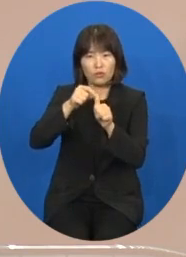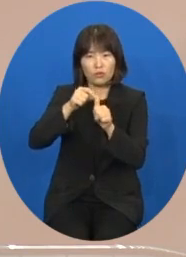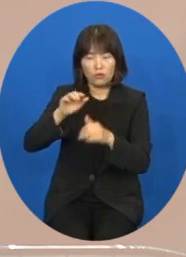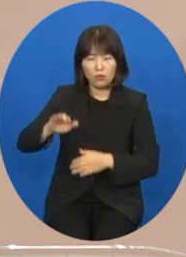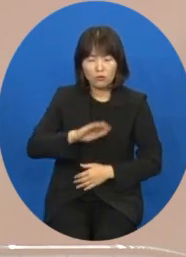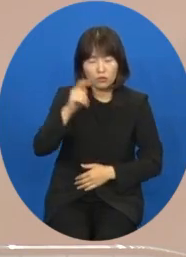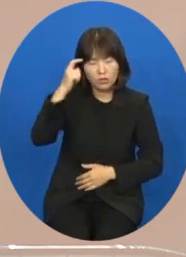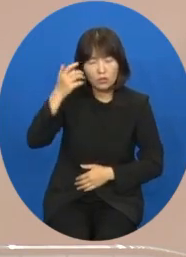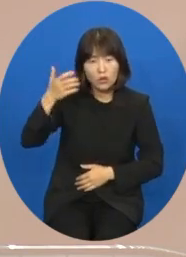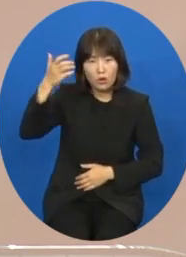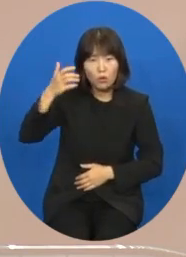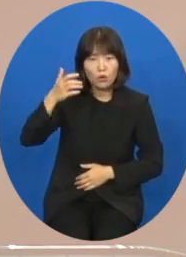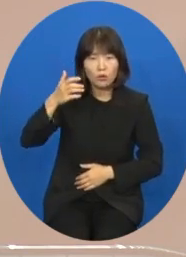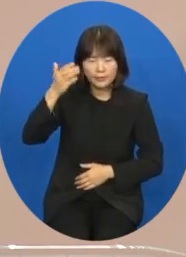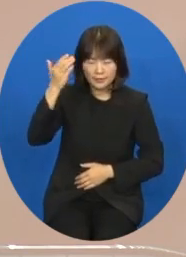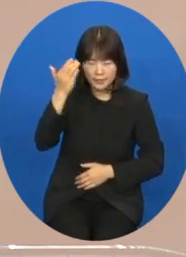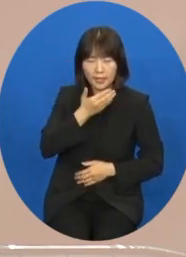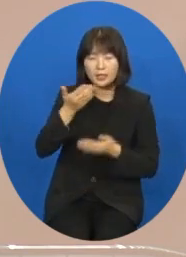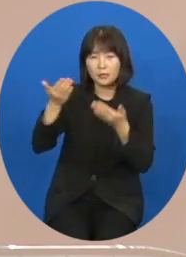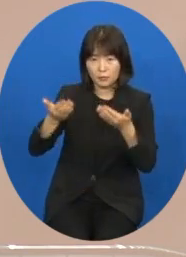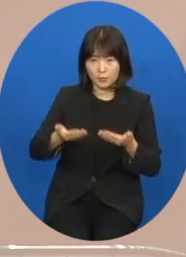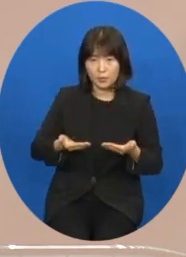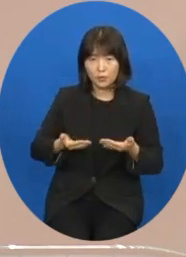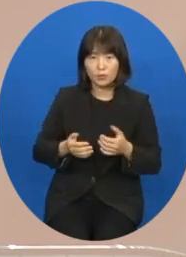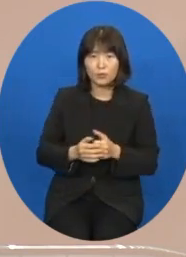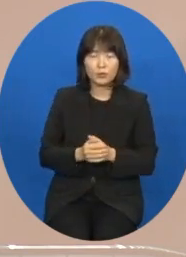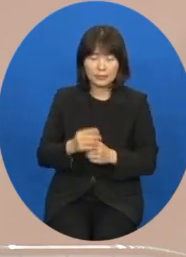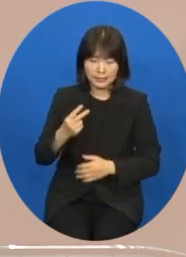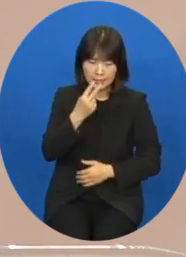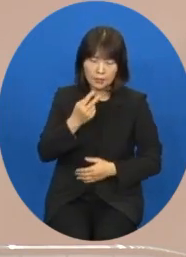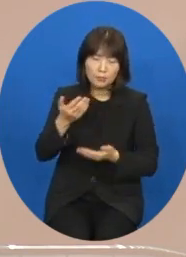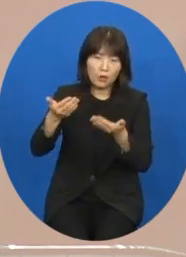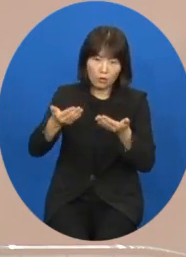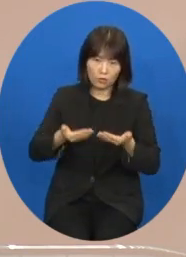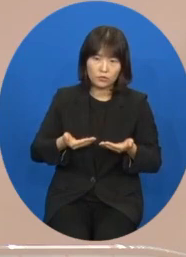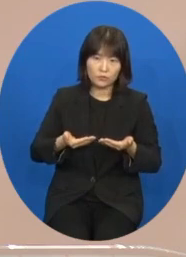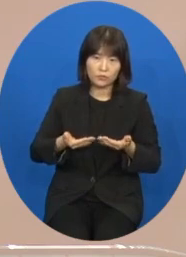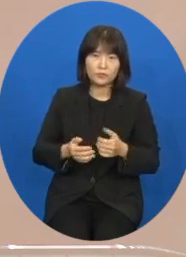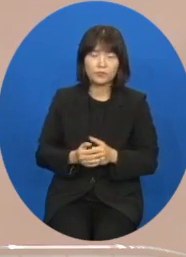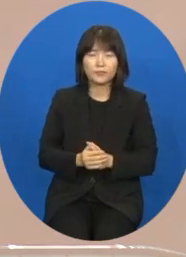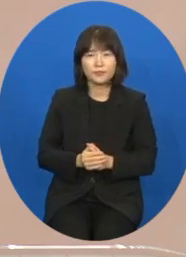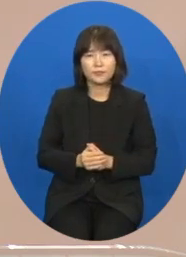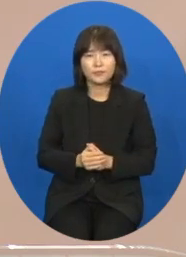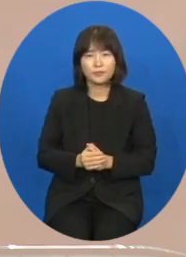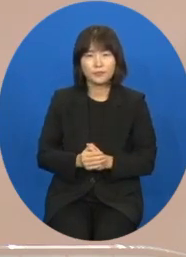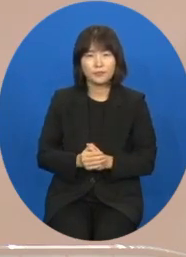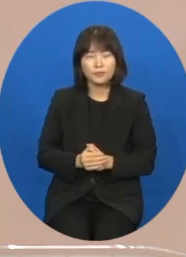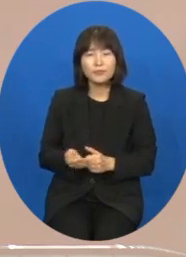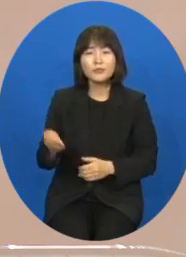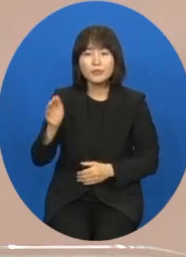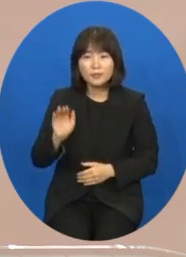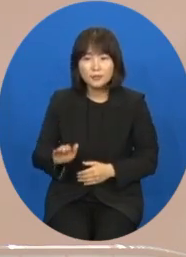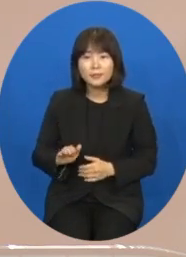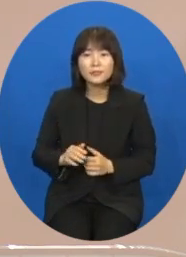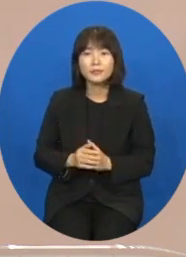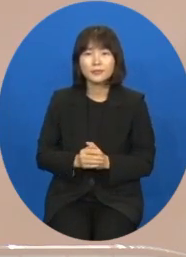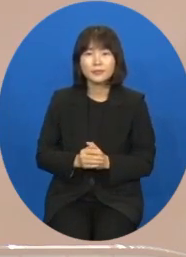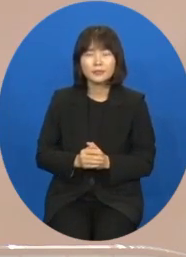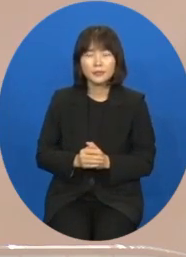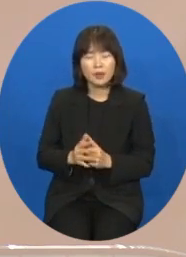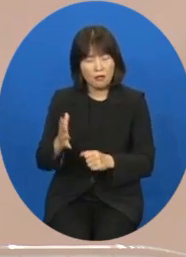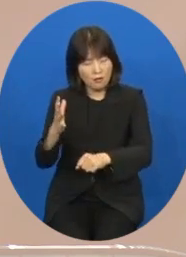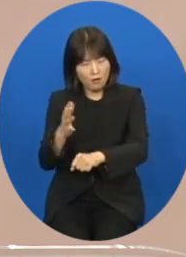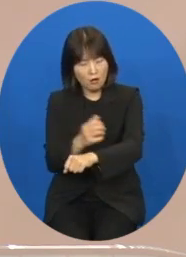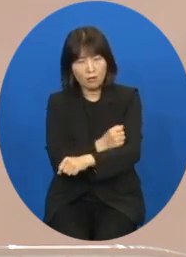영혼이 깨끗함을 받고 그리고 생명을 얻는 거거든요. 그런데 이런